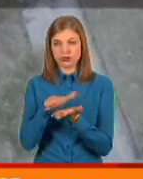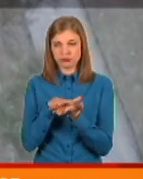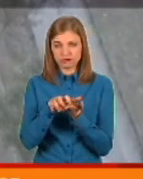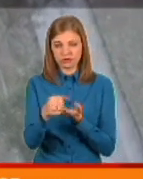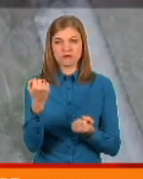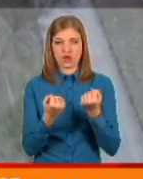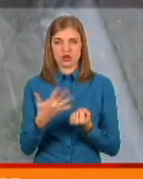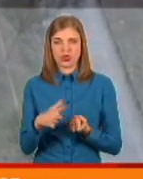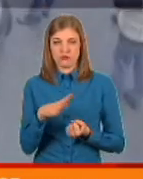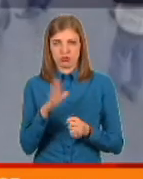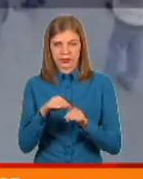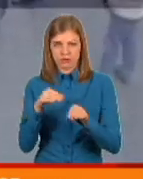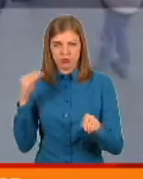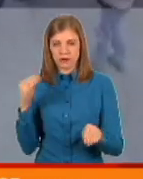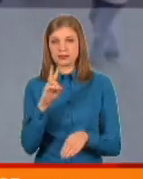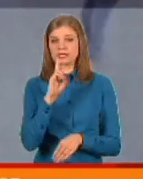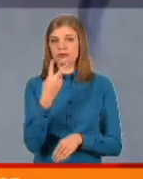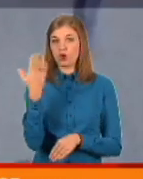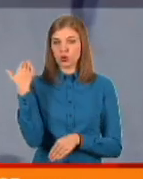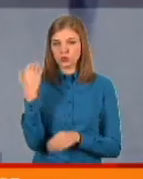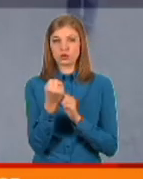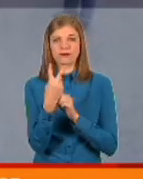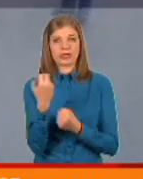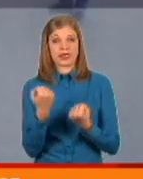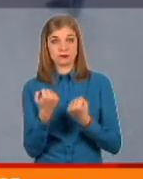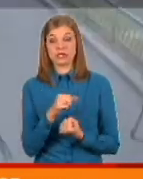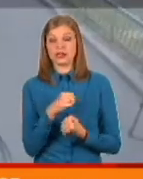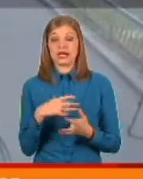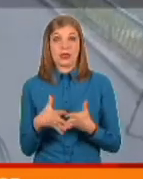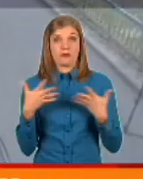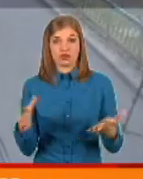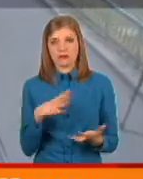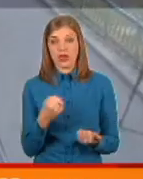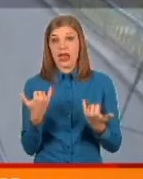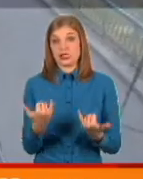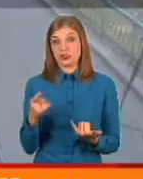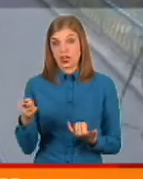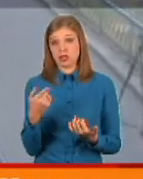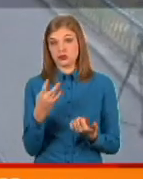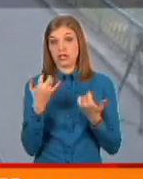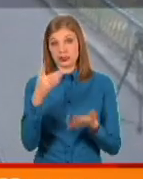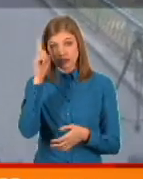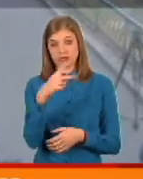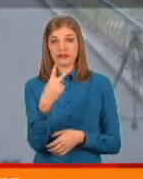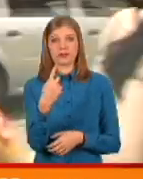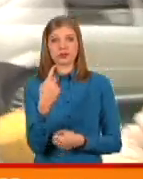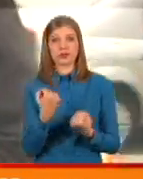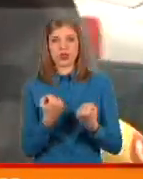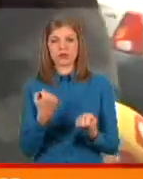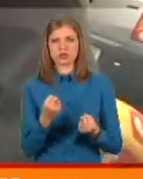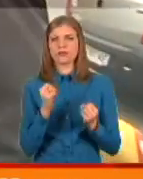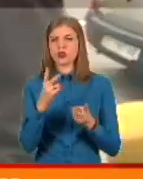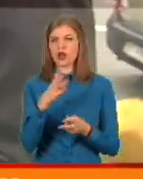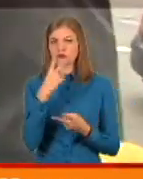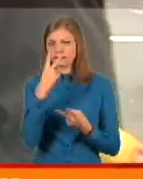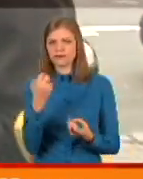були в пробці. 2 роки тому 12 машин. Це була наймасштабніша аварія. Тут зараз, наскільки я знаю, 21 машина. Як